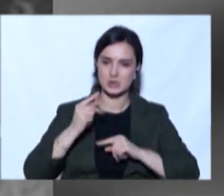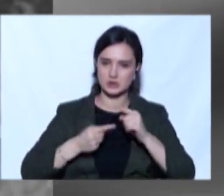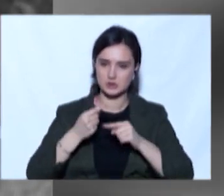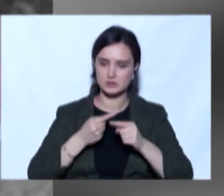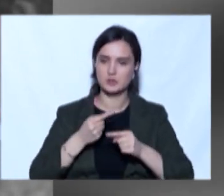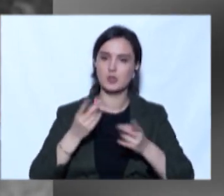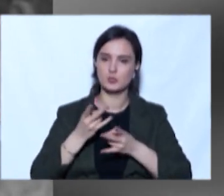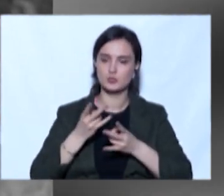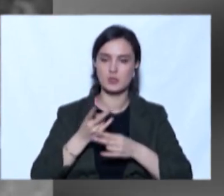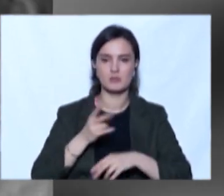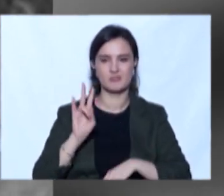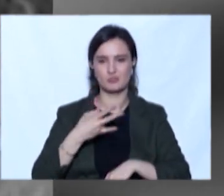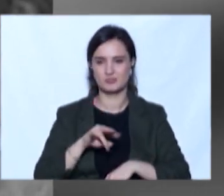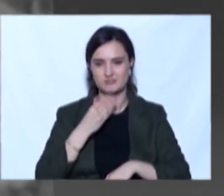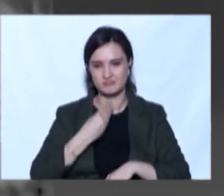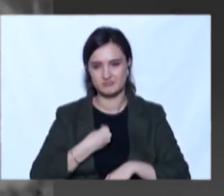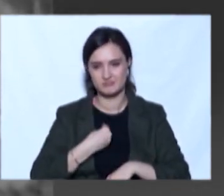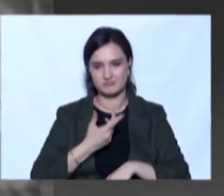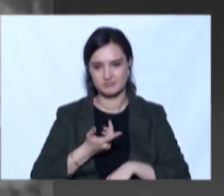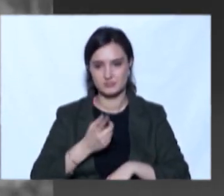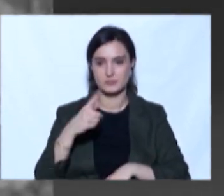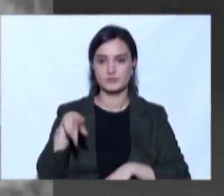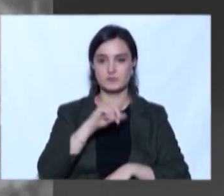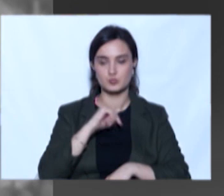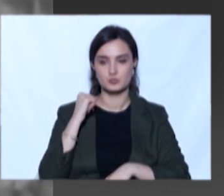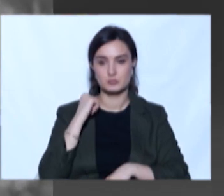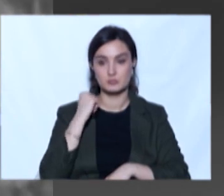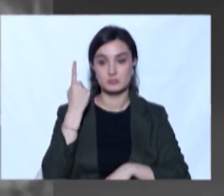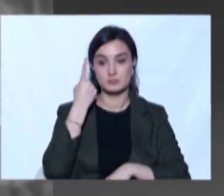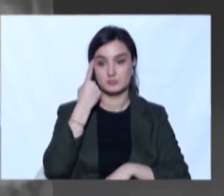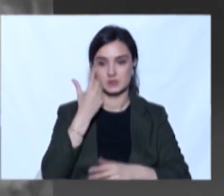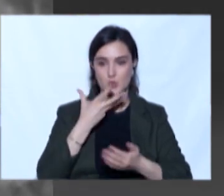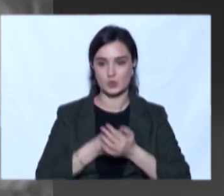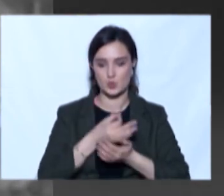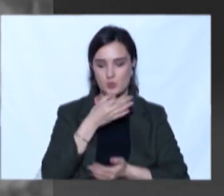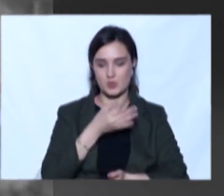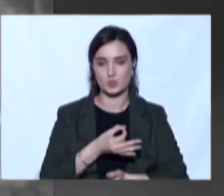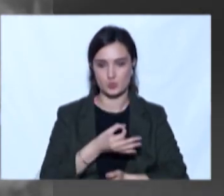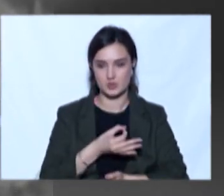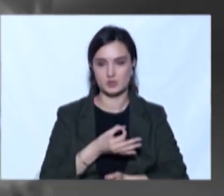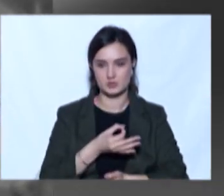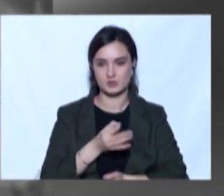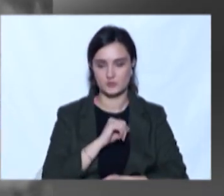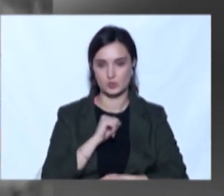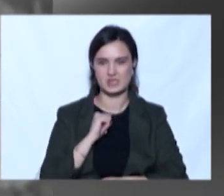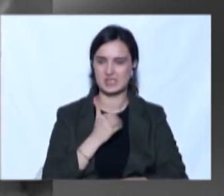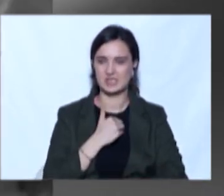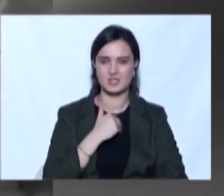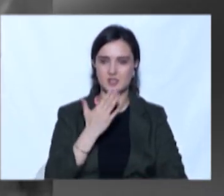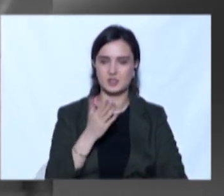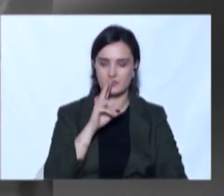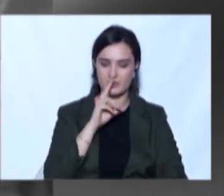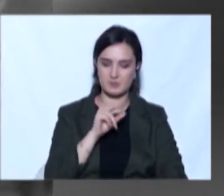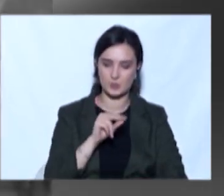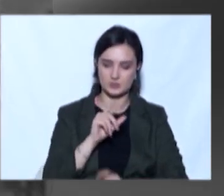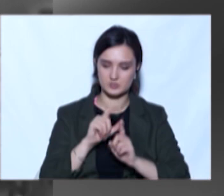რაში გვიშურხებს. მოდი თქვენ იფიქრეთ და ვთქვათ უპასუხეთ ისევ და ისევ, რომ გინდა ვერბალ,